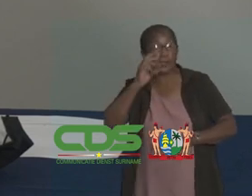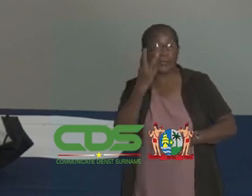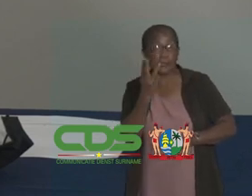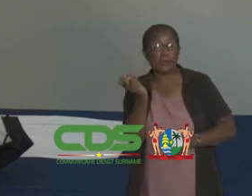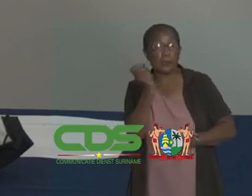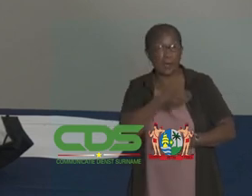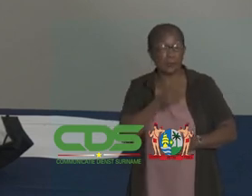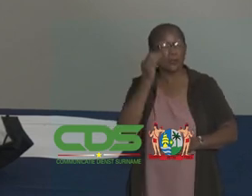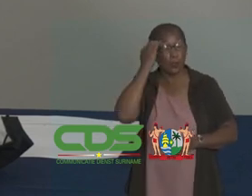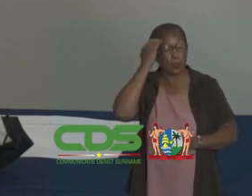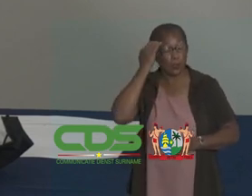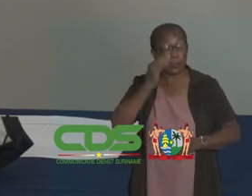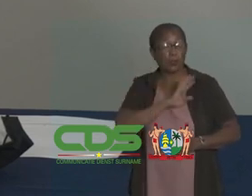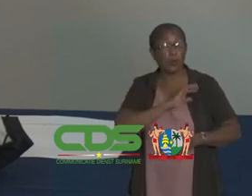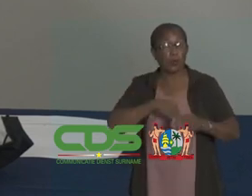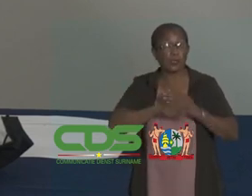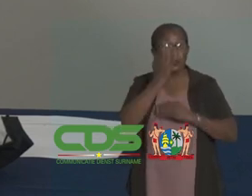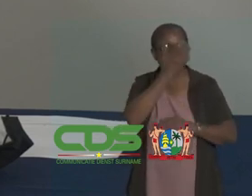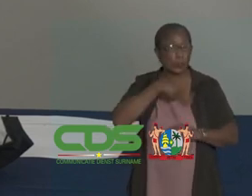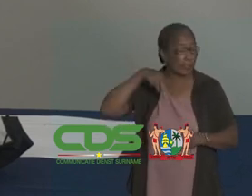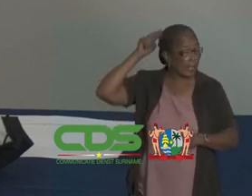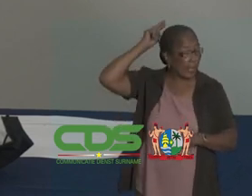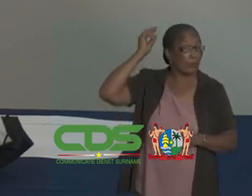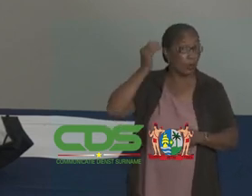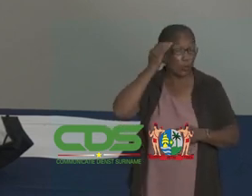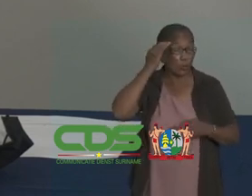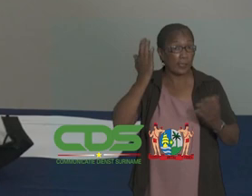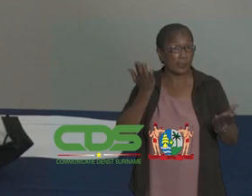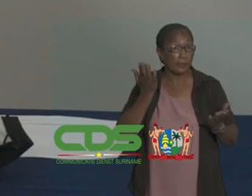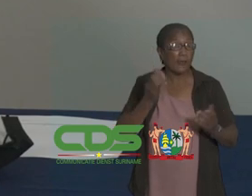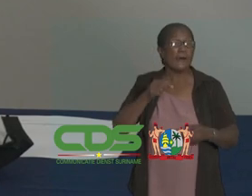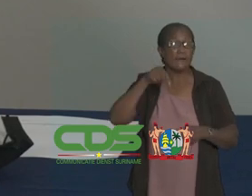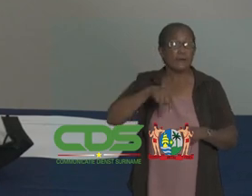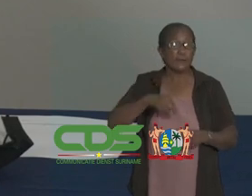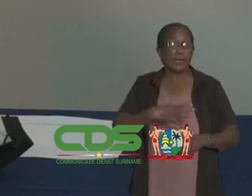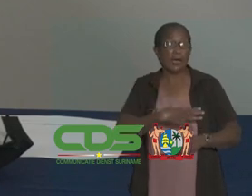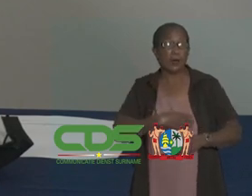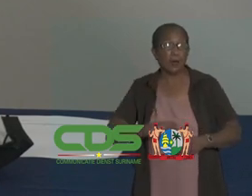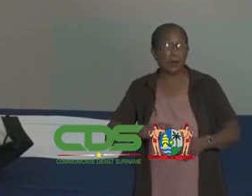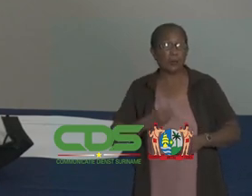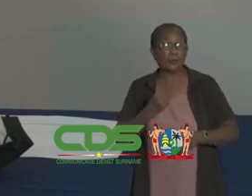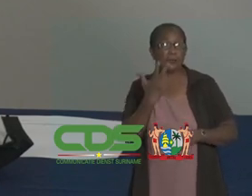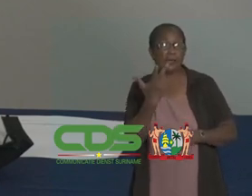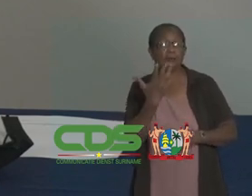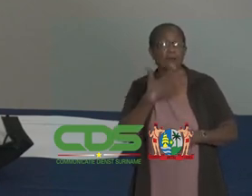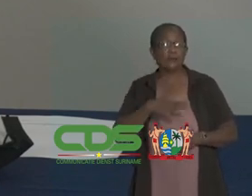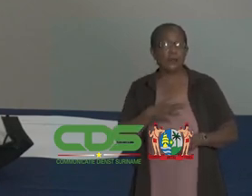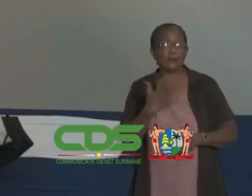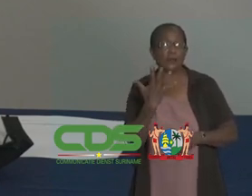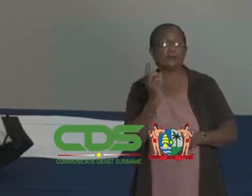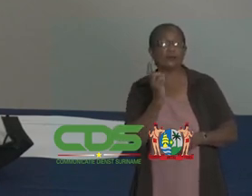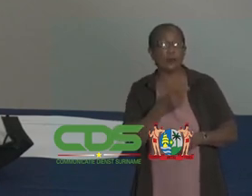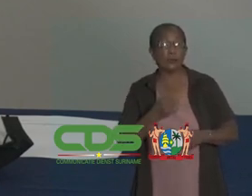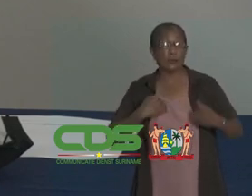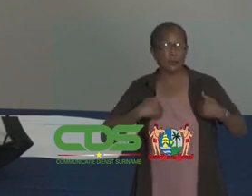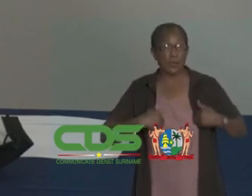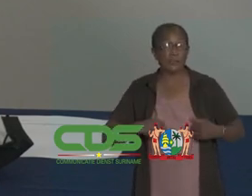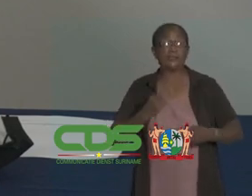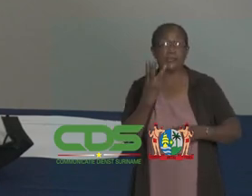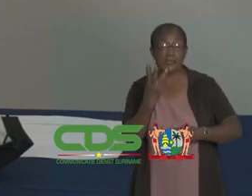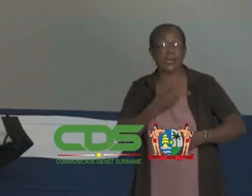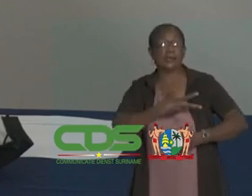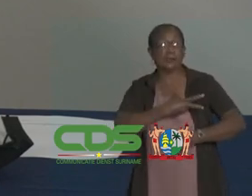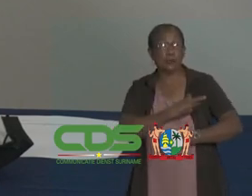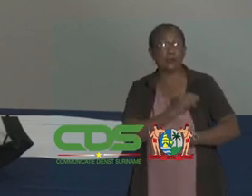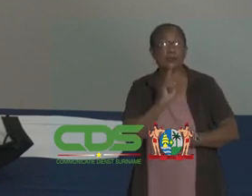in Suriname. En dat zou betekenen dat we vandaag 158.500 mensen een boosterinjectie zouden moeten geven.